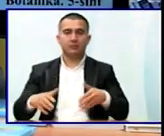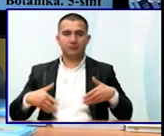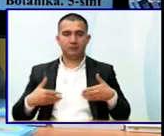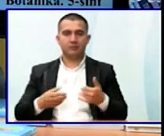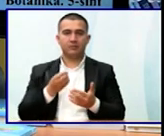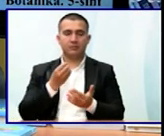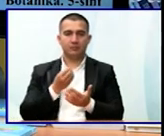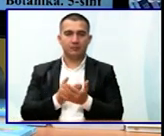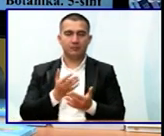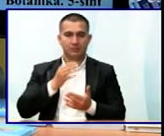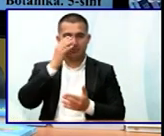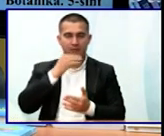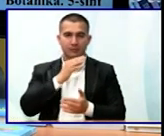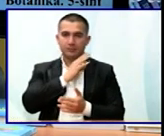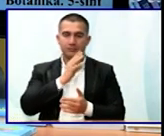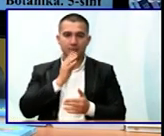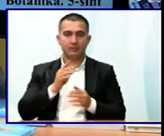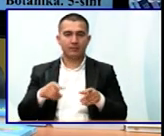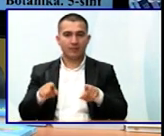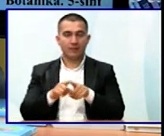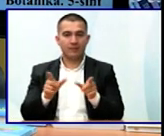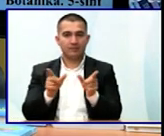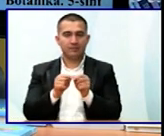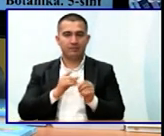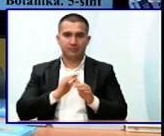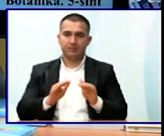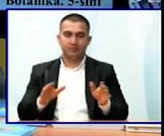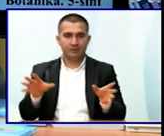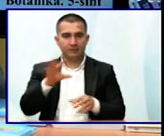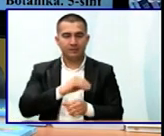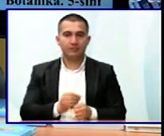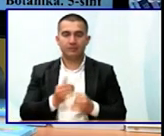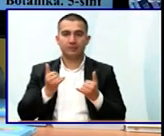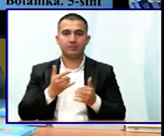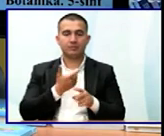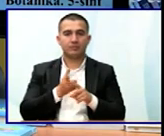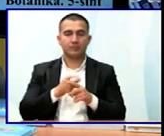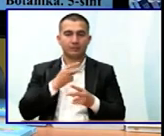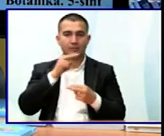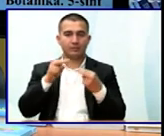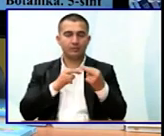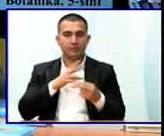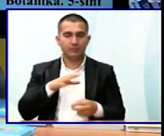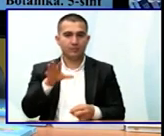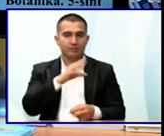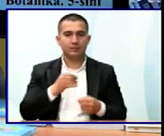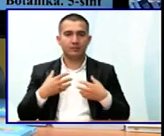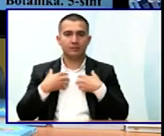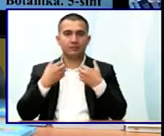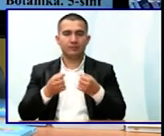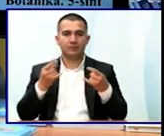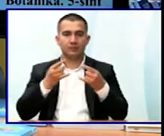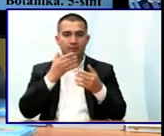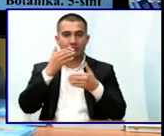Assalomu alaykum, hurmatli ota-onalar hamda aziz o'quvchilar. Sizlar bilan g'oyibona bo'lsa-da, ekran orqali yana bir